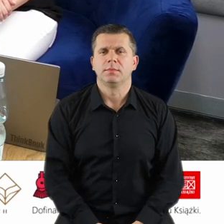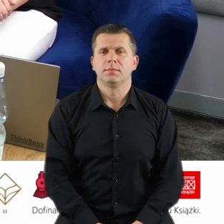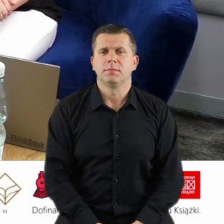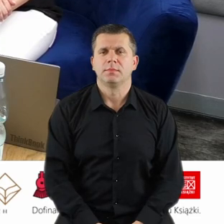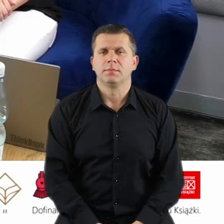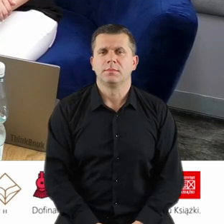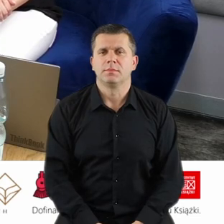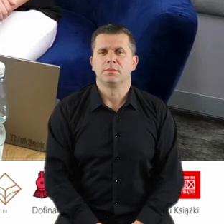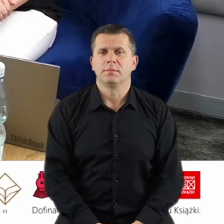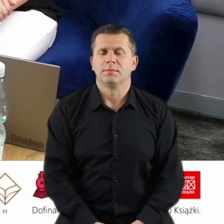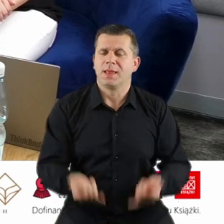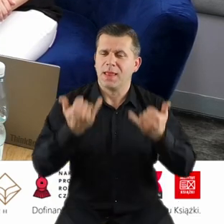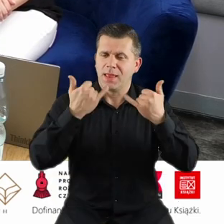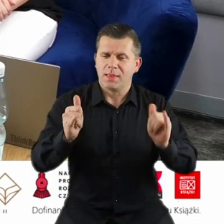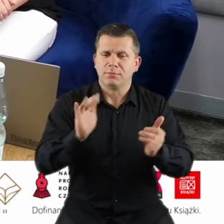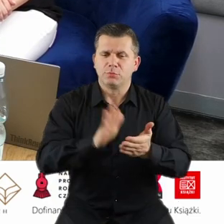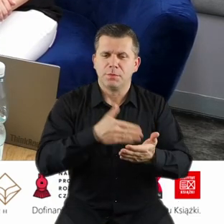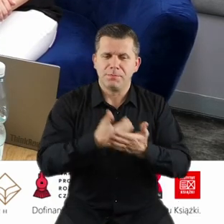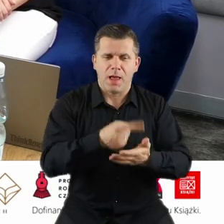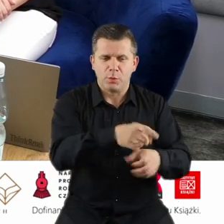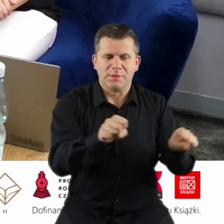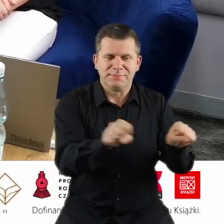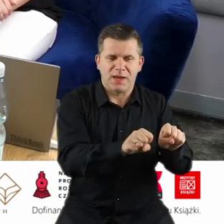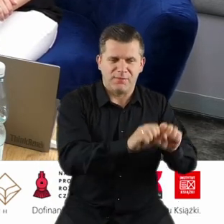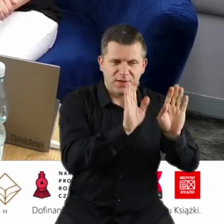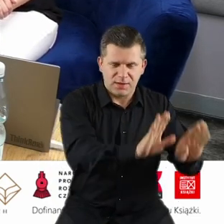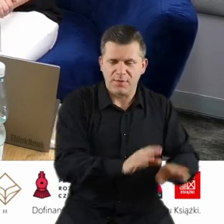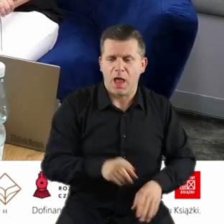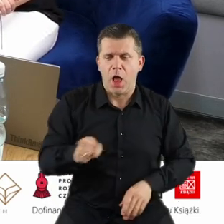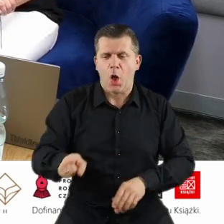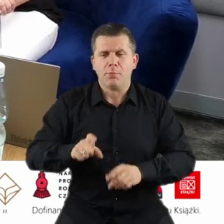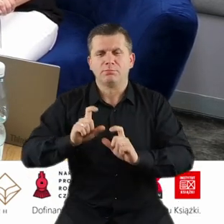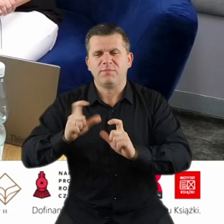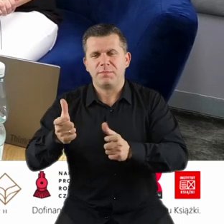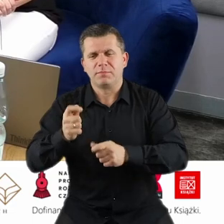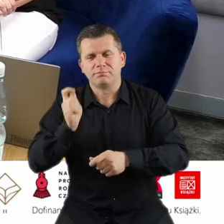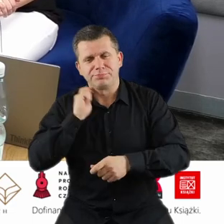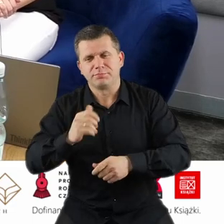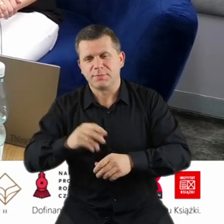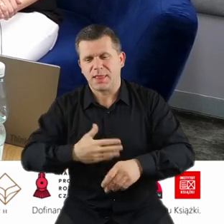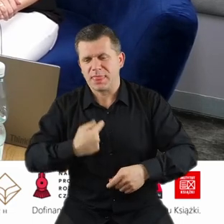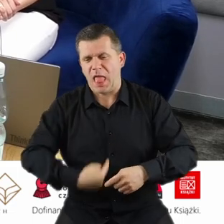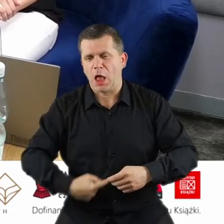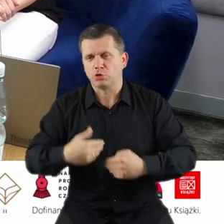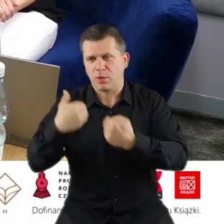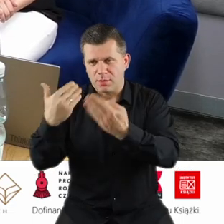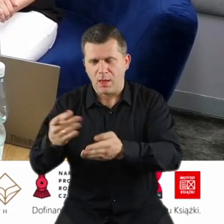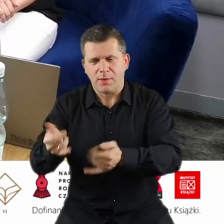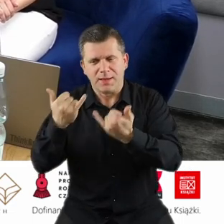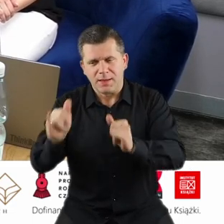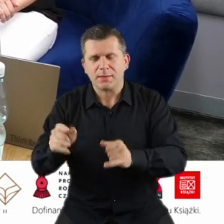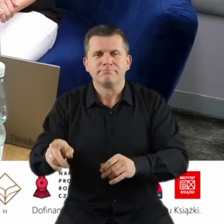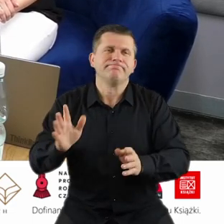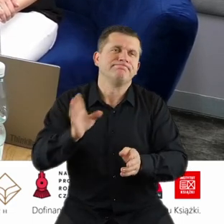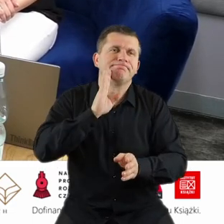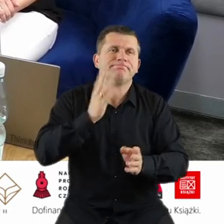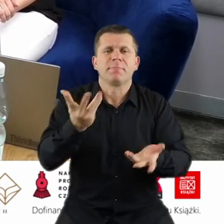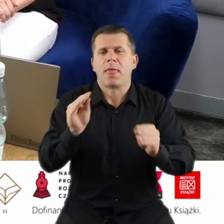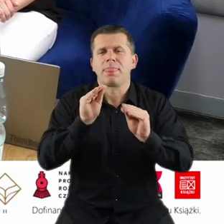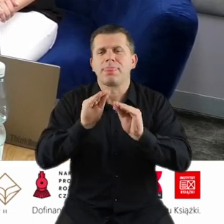jakby inny w przypadku sprawiedliwych, a inny w tym. Oczywiście tutaj w jakiś sposób to nauczanie